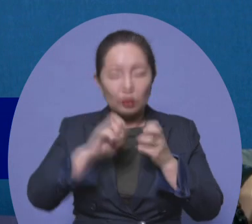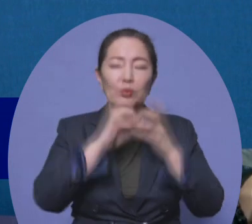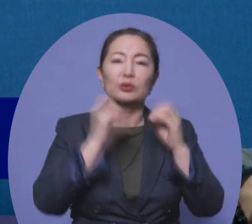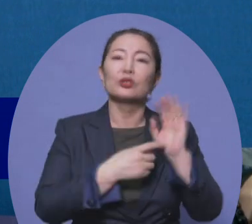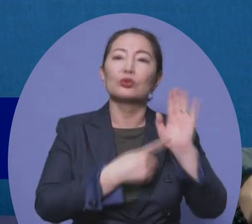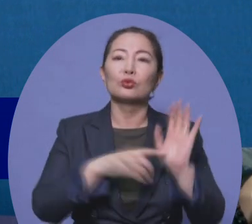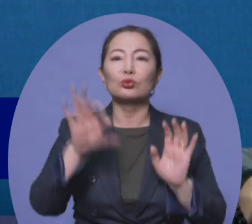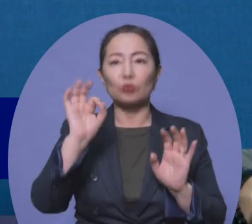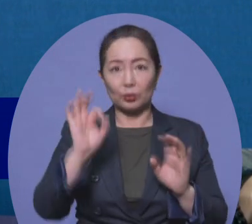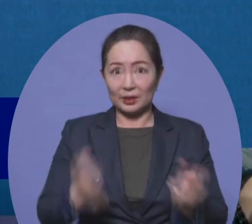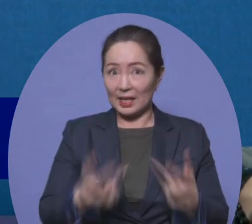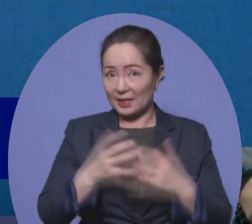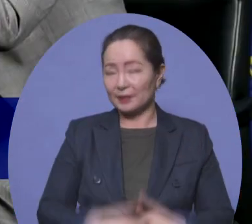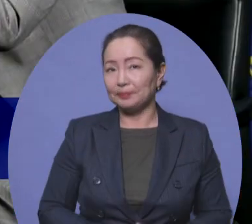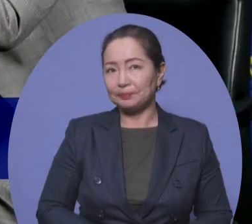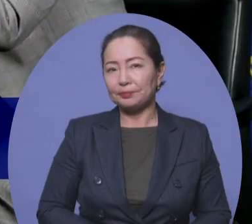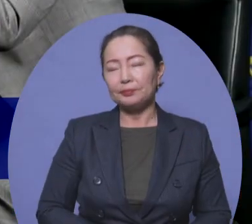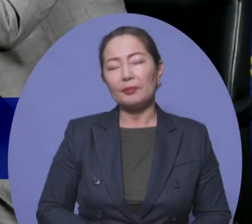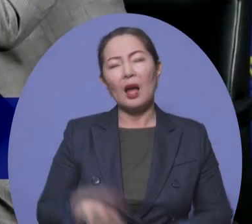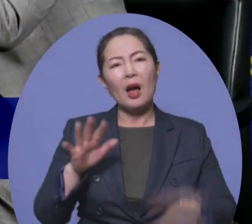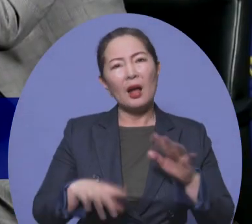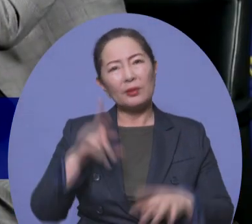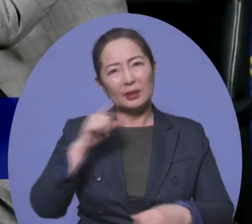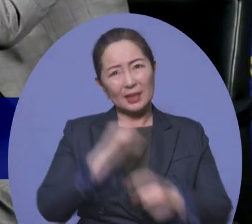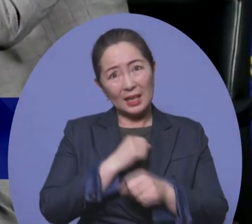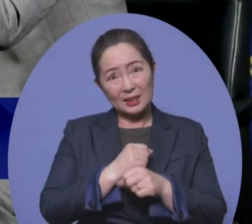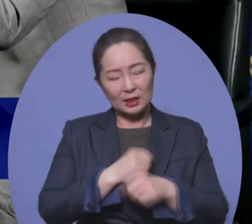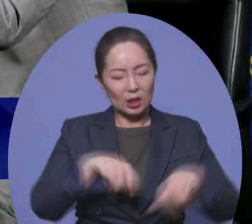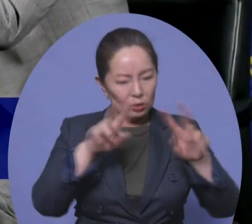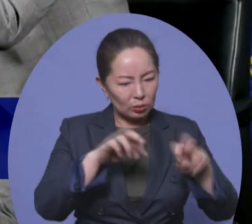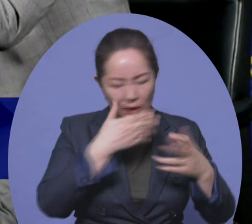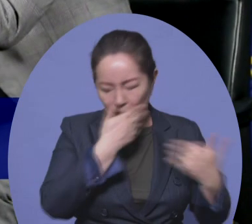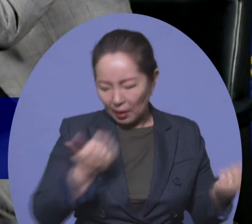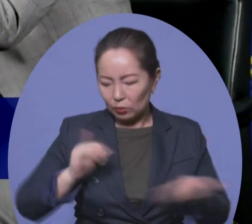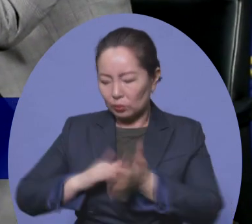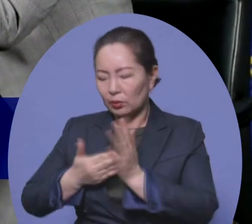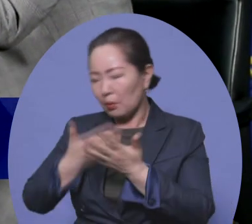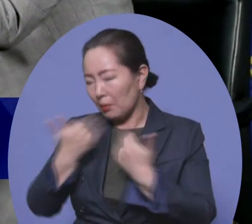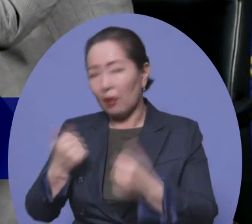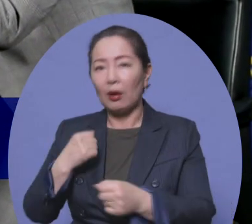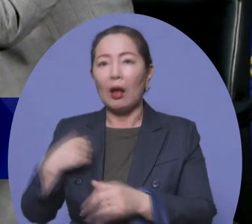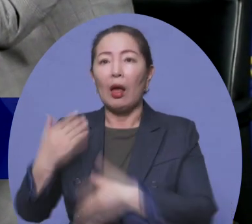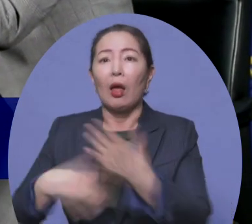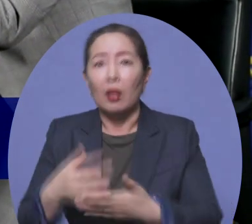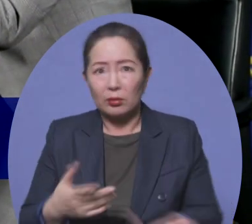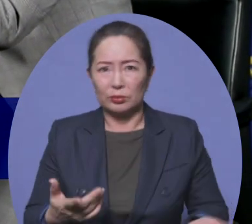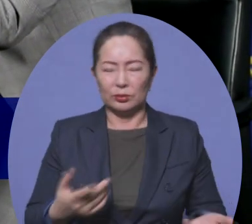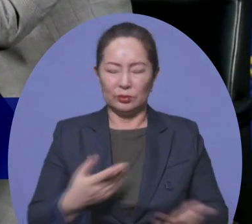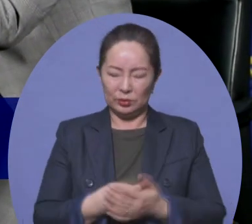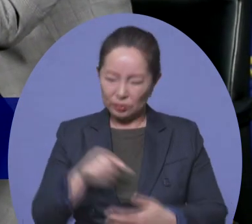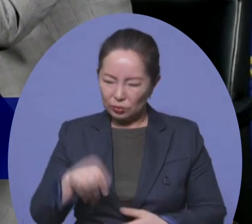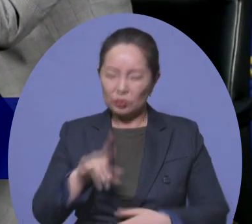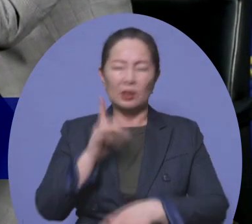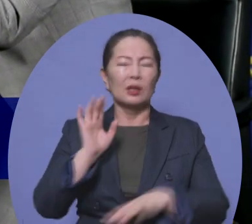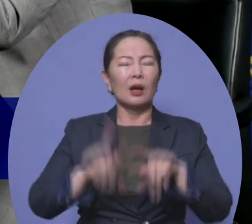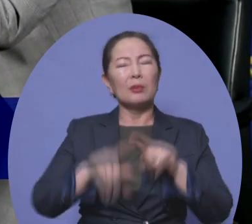контентуудыг хийх нь зүйтэй гэдэг зүйл бас гарч ирж байгаа. За альва нэгэн ажлыг ямар нэгэн судалгаа төлөвлөгөөгөөр хийх нь өөр ямар нэгэн одоо үр